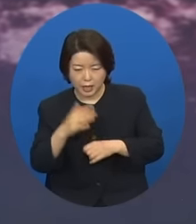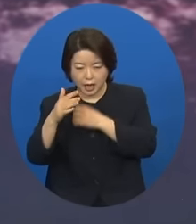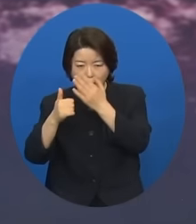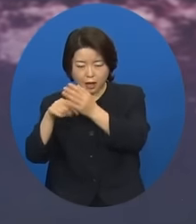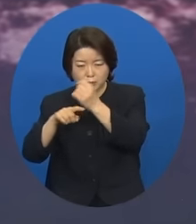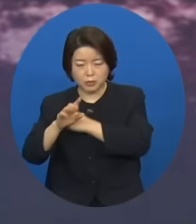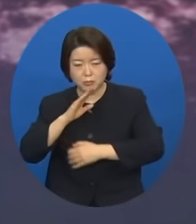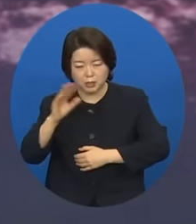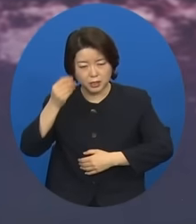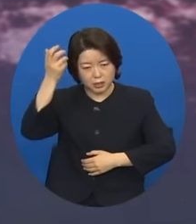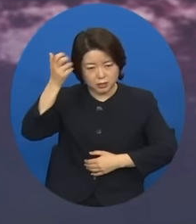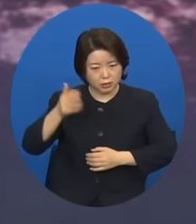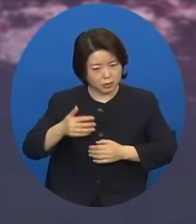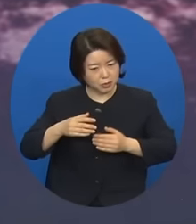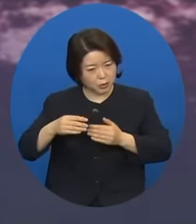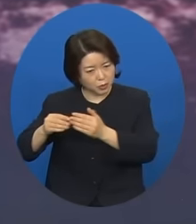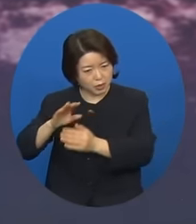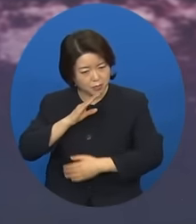인도하심